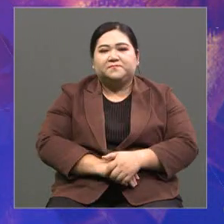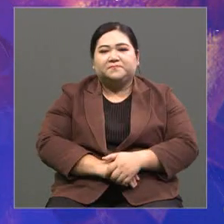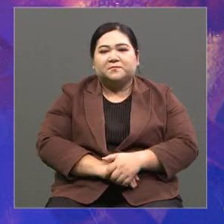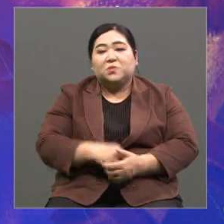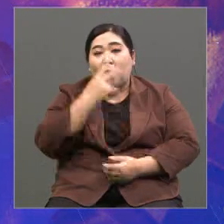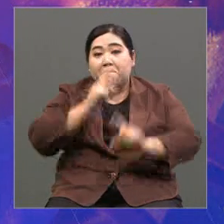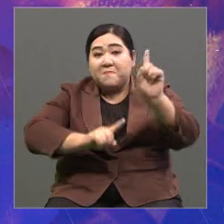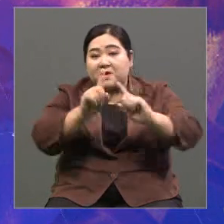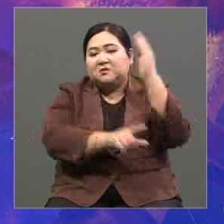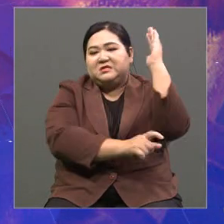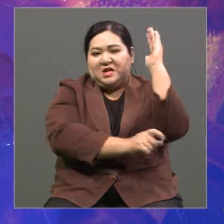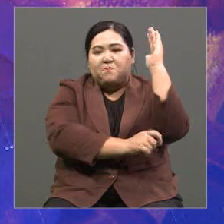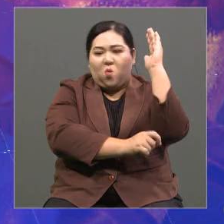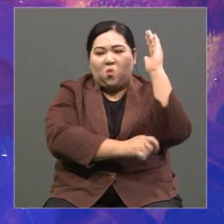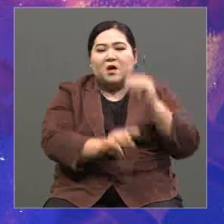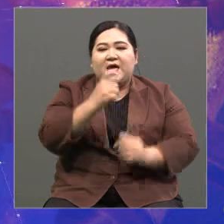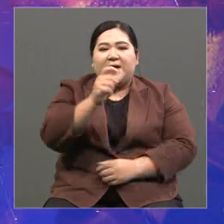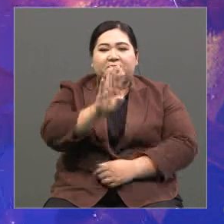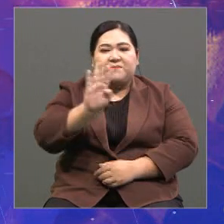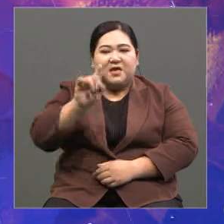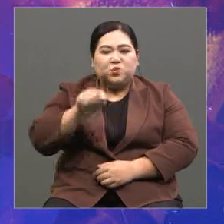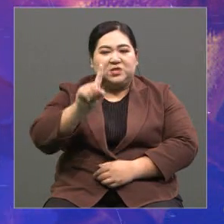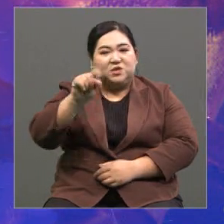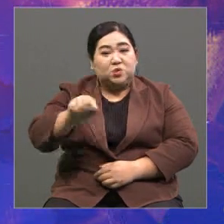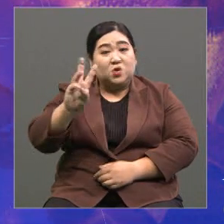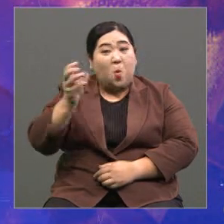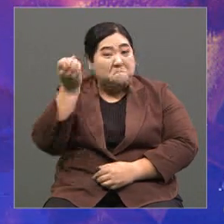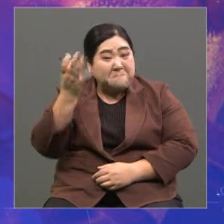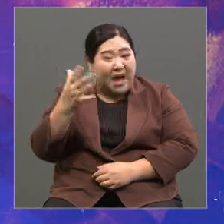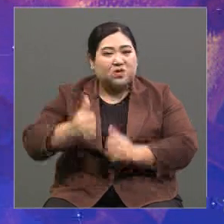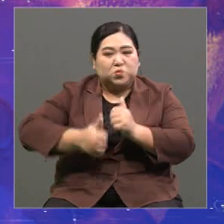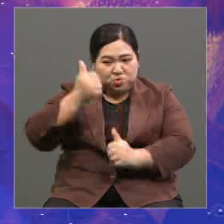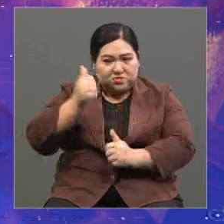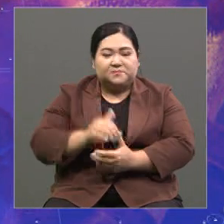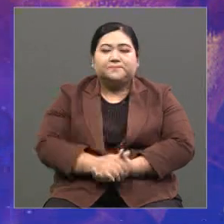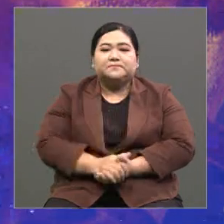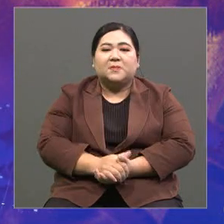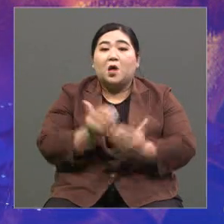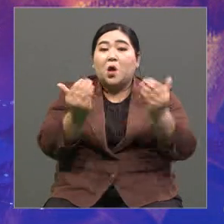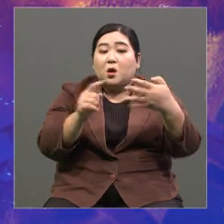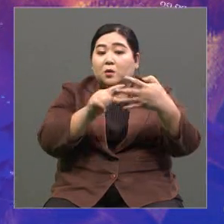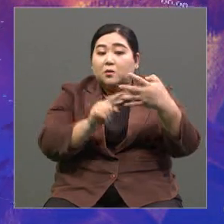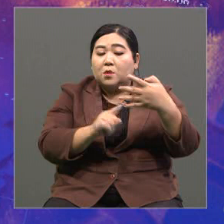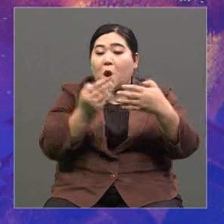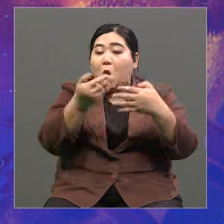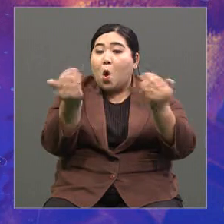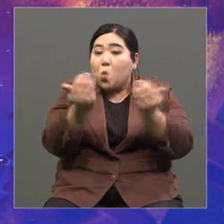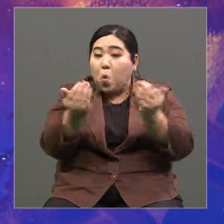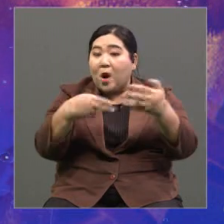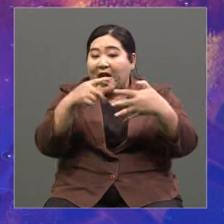จะมีการระบาดของสายพันธุ์xbb.1.16มากที่สุดส่วนรุ่นลูกหรือว่ารุ่นหลานของ